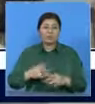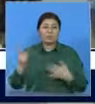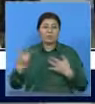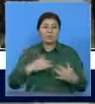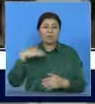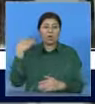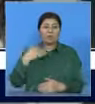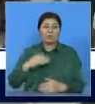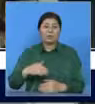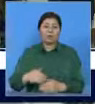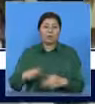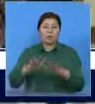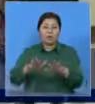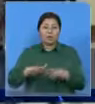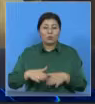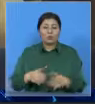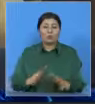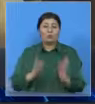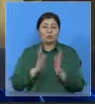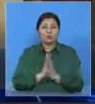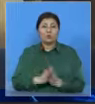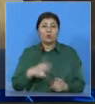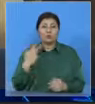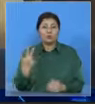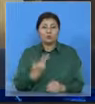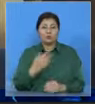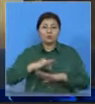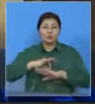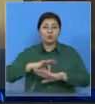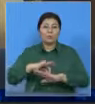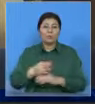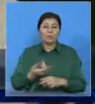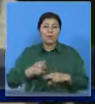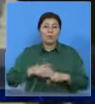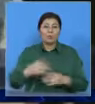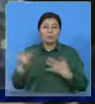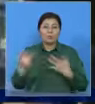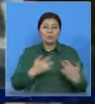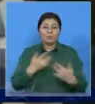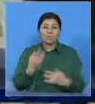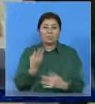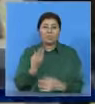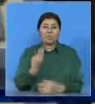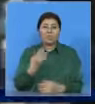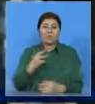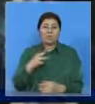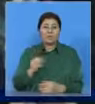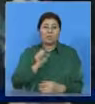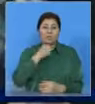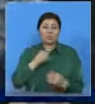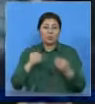спектакль Ақтөбел көрермендердің сұрауы бойынша осымен үшінші мәрте өтті. Бұл спектакльде Шәмші атамыздың оннан